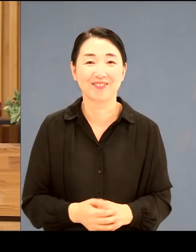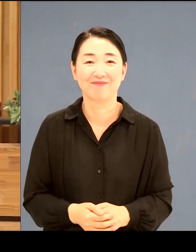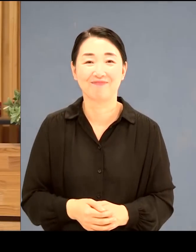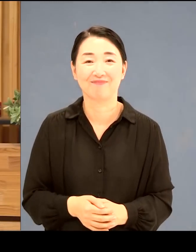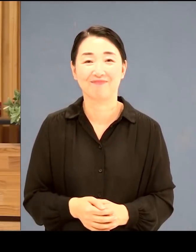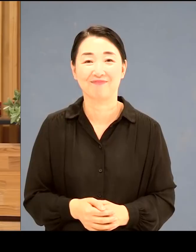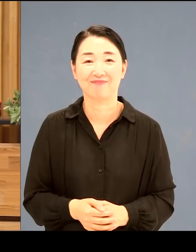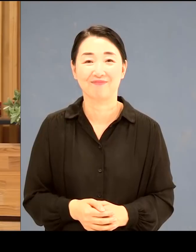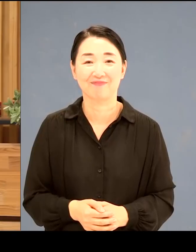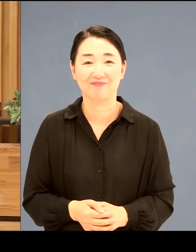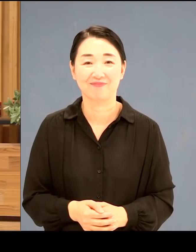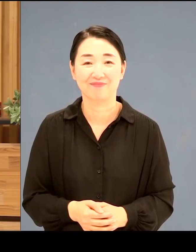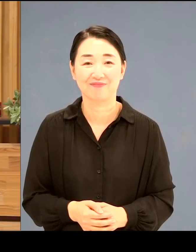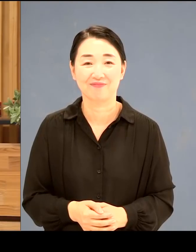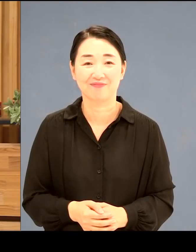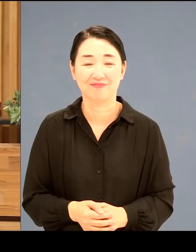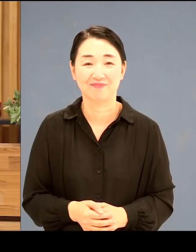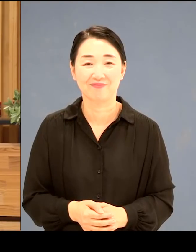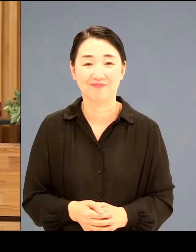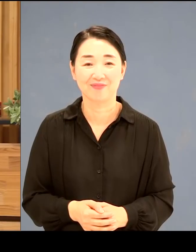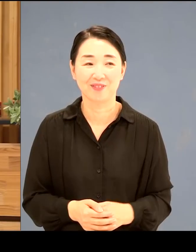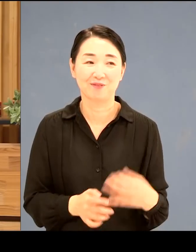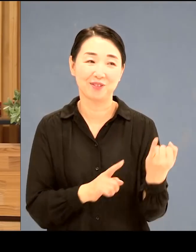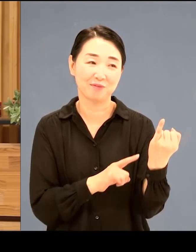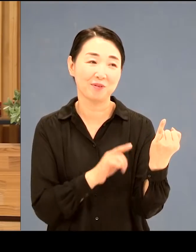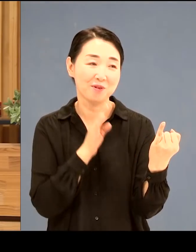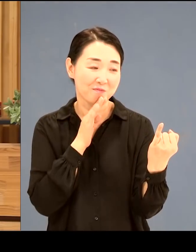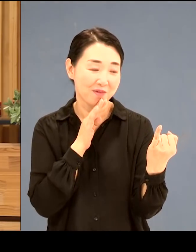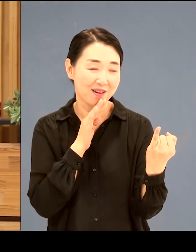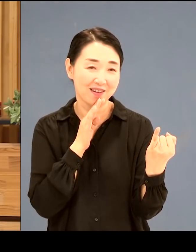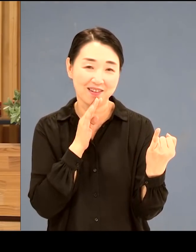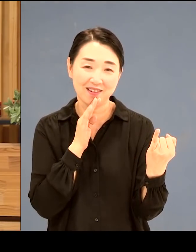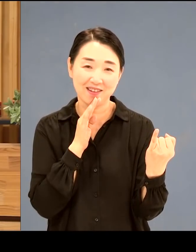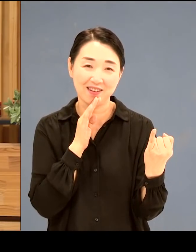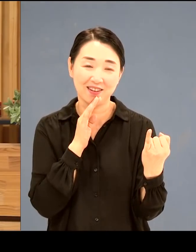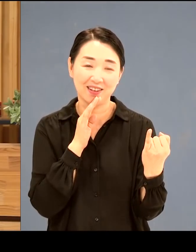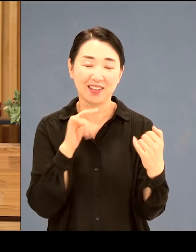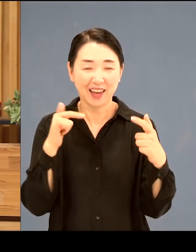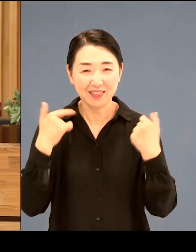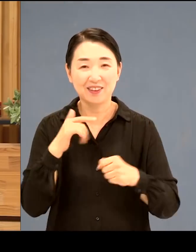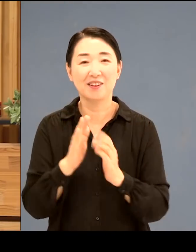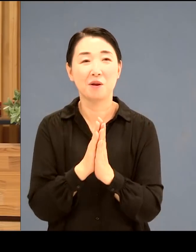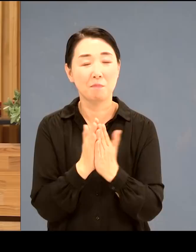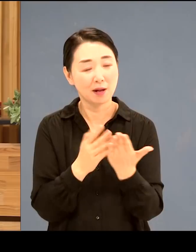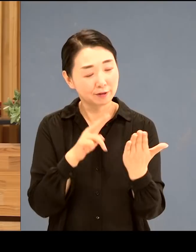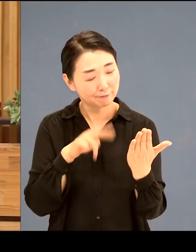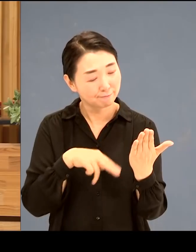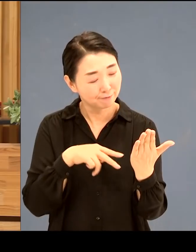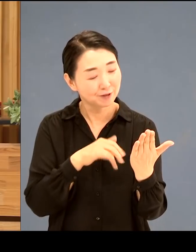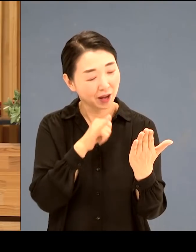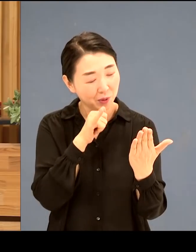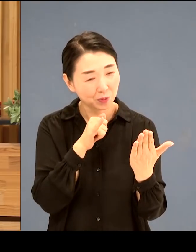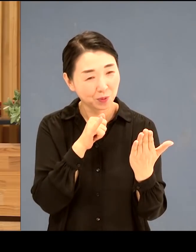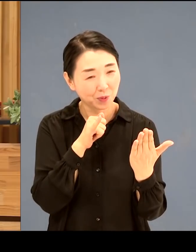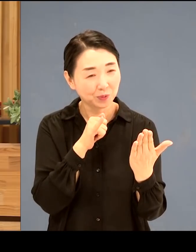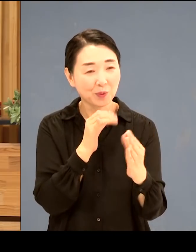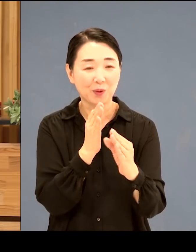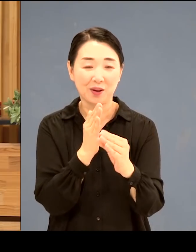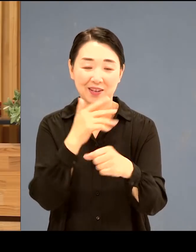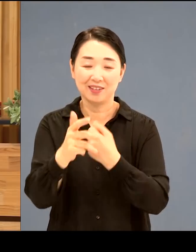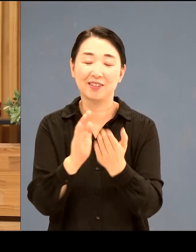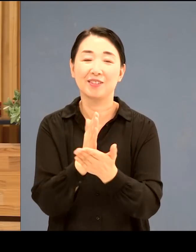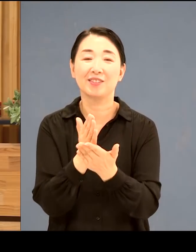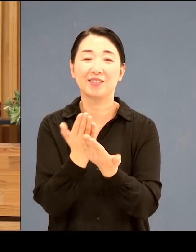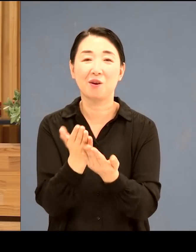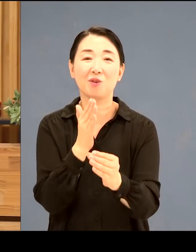우리 저 집사님도 말씀 묵상 많이 하시고 함께 네. 성경이 중심이 되었으니까 얼마나 네. 사실은 하나님 보시기에